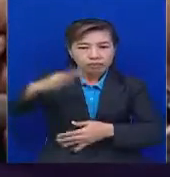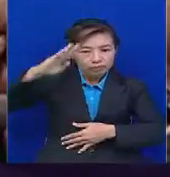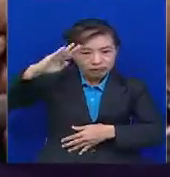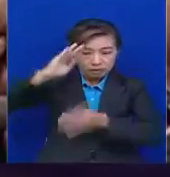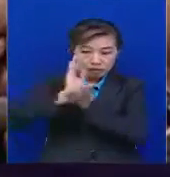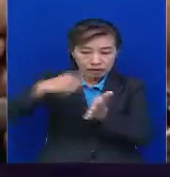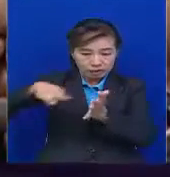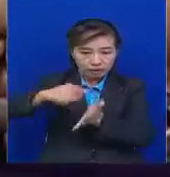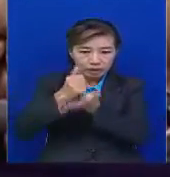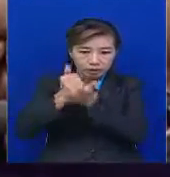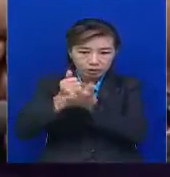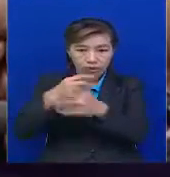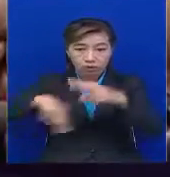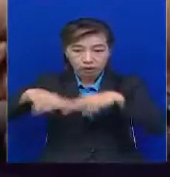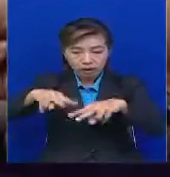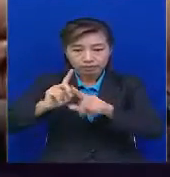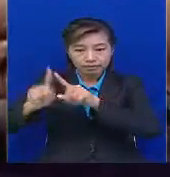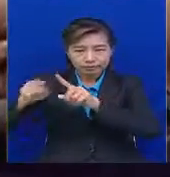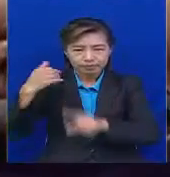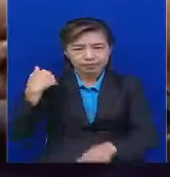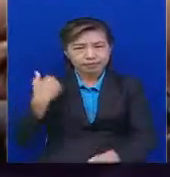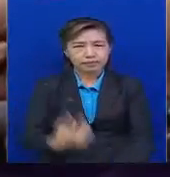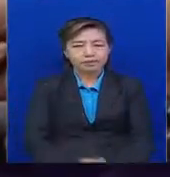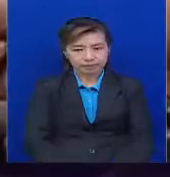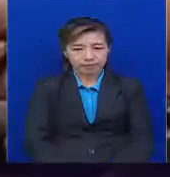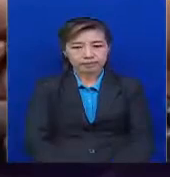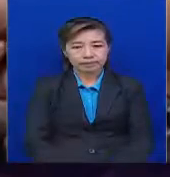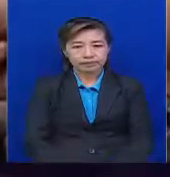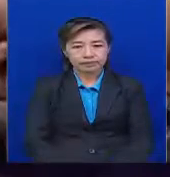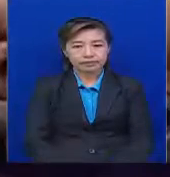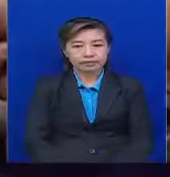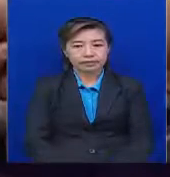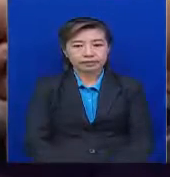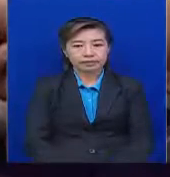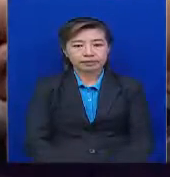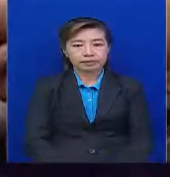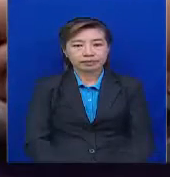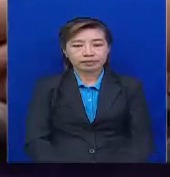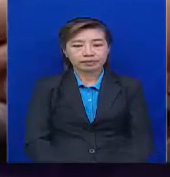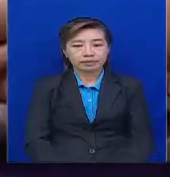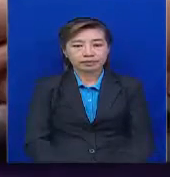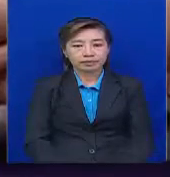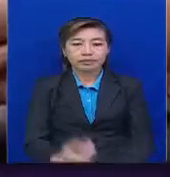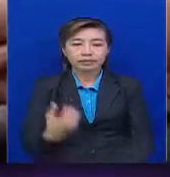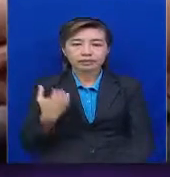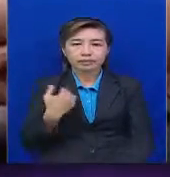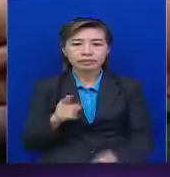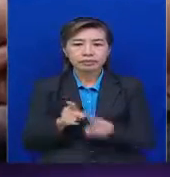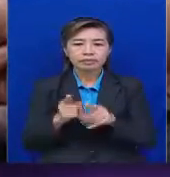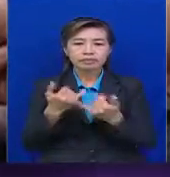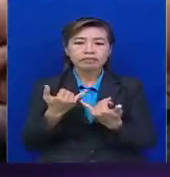ท.นะฮะจะเป็นแม่ทัพภาคที่สามเขาก็ไปดูแลเรื่องนี้อยู่แล้วนะครับ ตรงนี้มันจะทำให้สะดุดไหมคะ